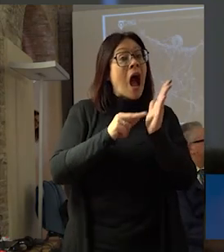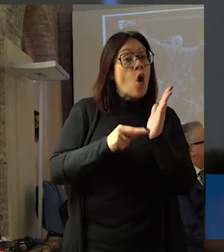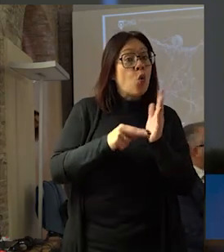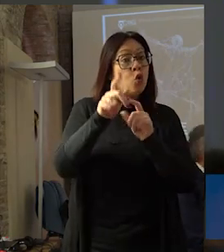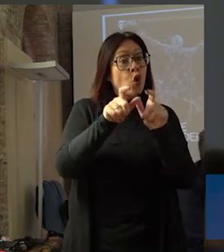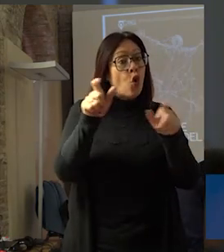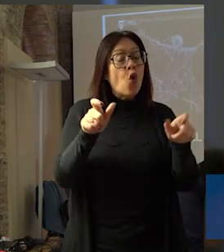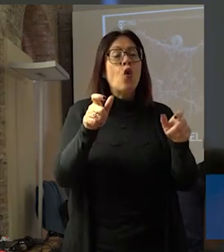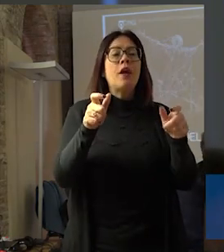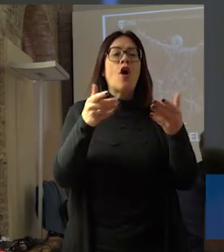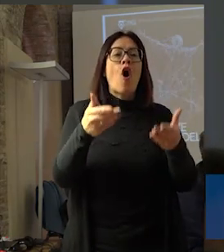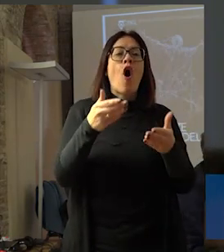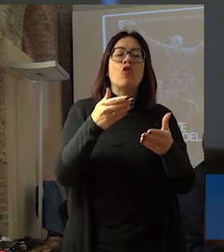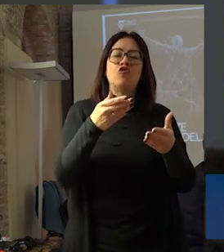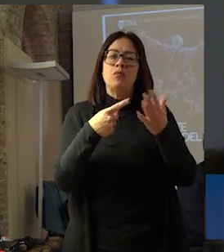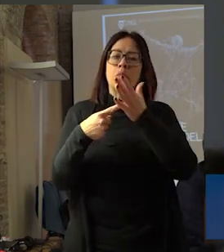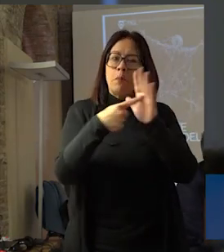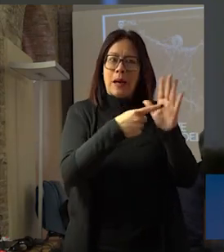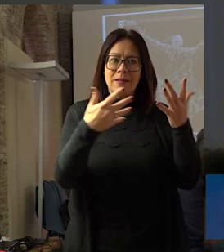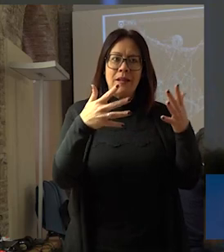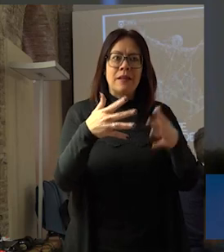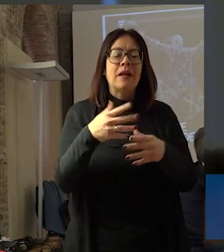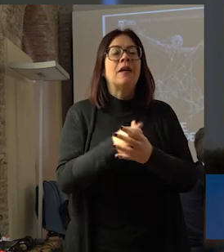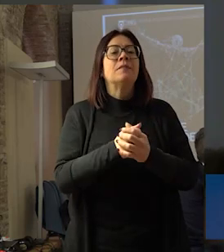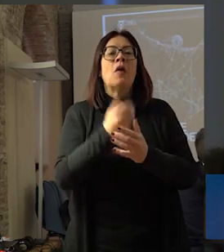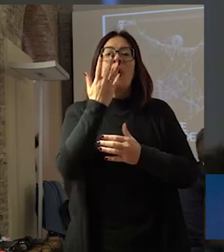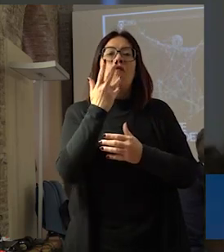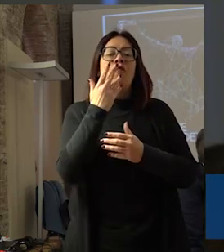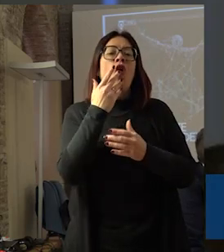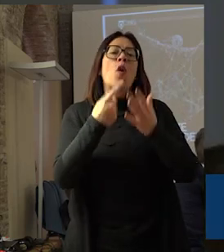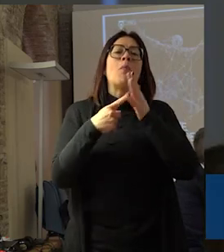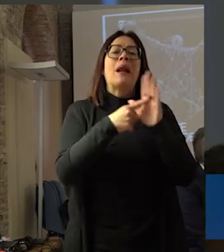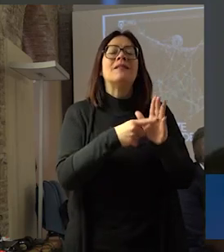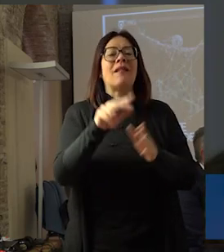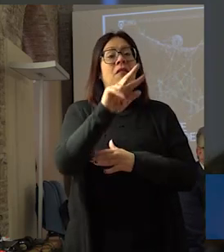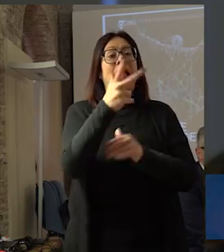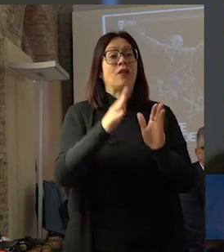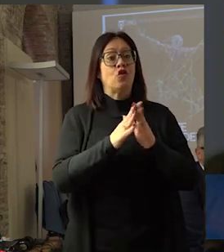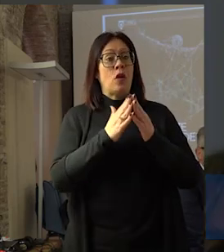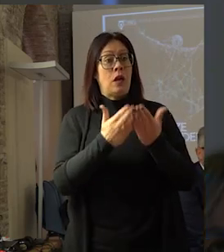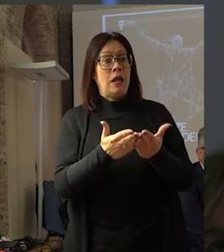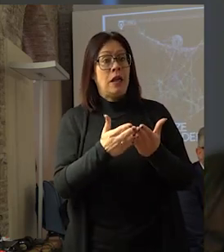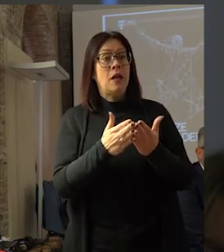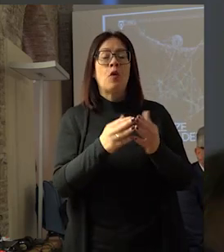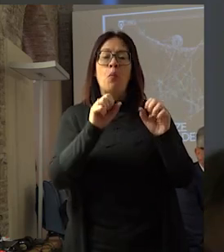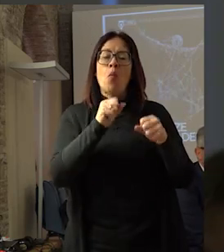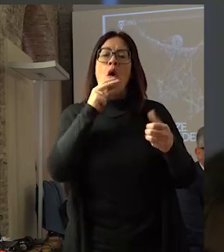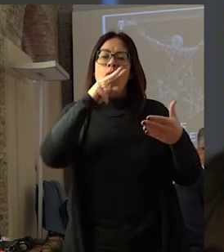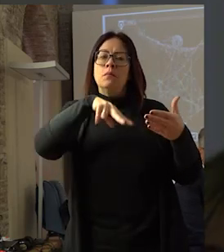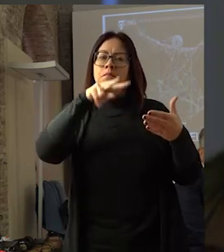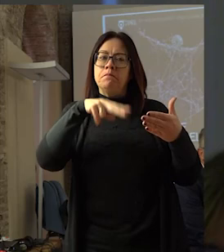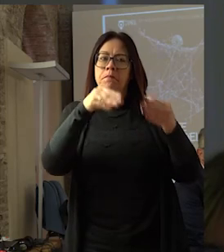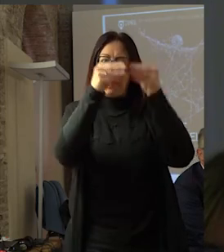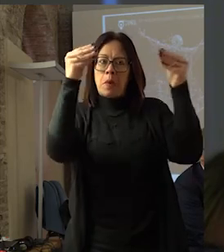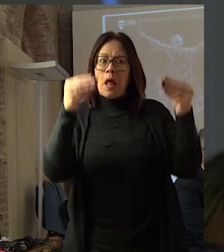presentati, quindi non mi resta che presentare questo terzo volume, che è già consultabile sulla